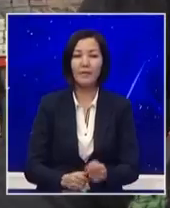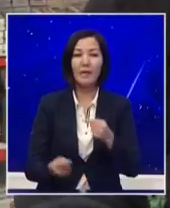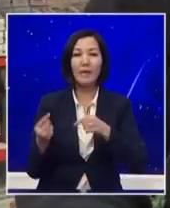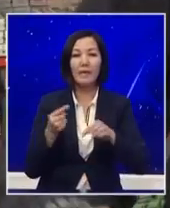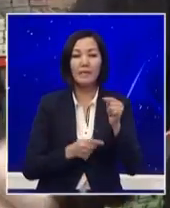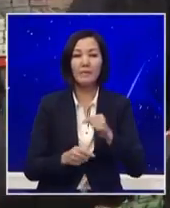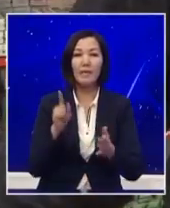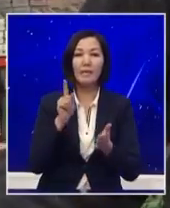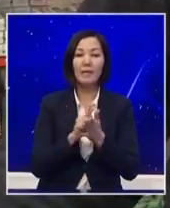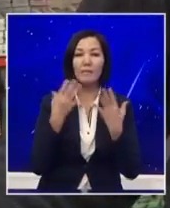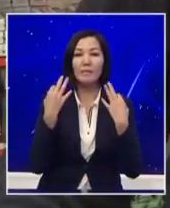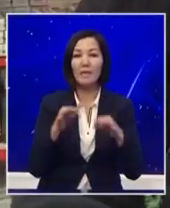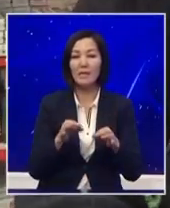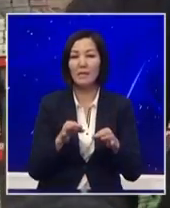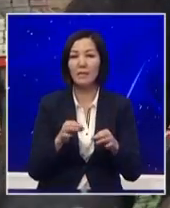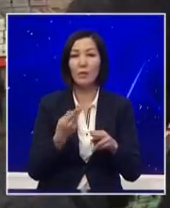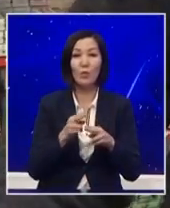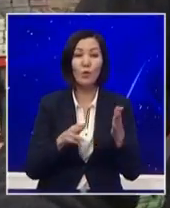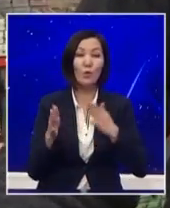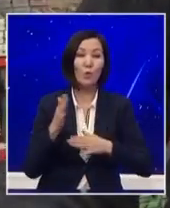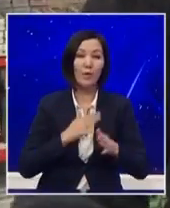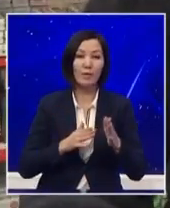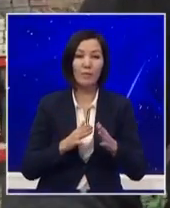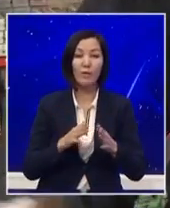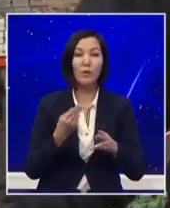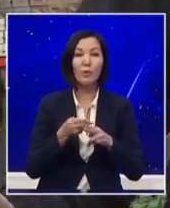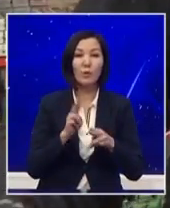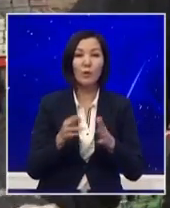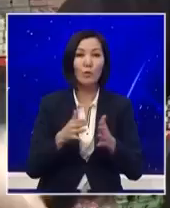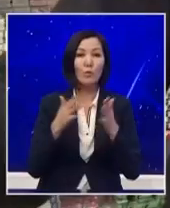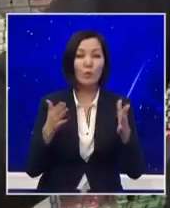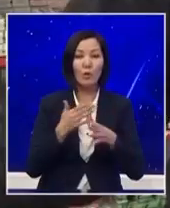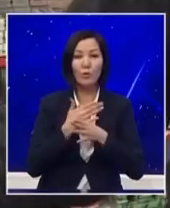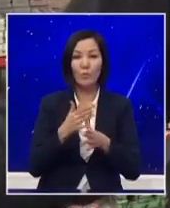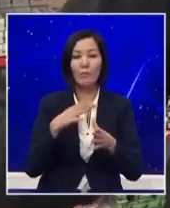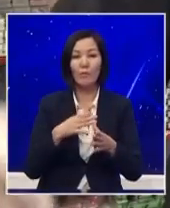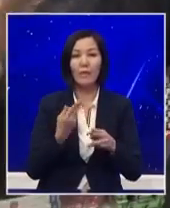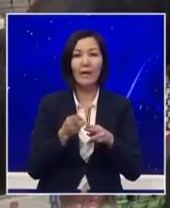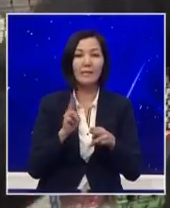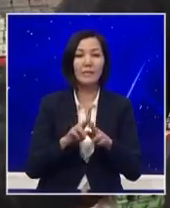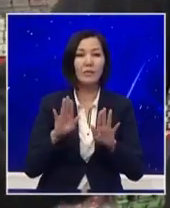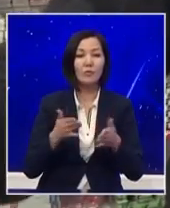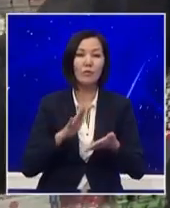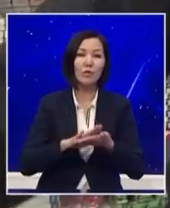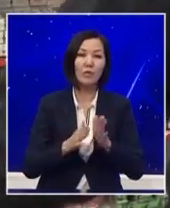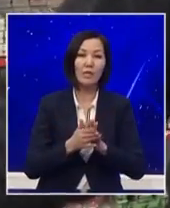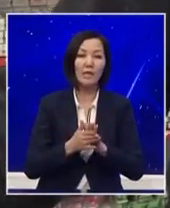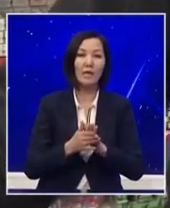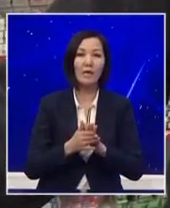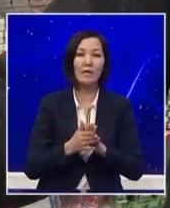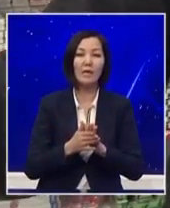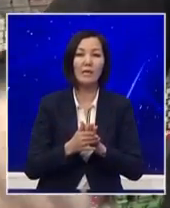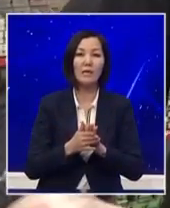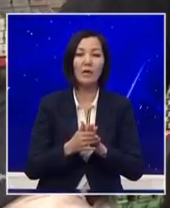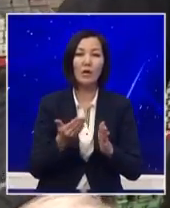Кәсіпкерлерді табыс салығынан босатқанына қатты қуандым. Себебі бұл бізге үлкен көмек болды. Әсіресе төтінші жағдай кезінде тұтынушылардың